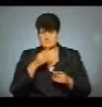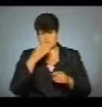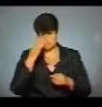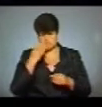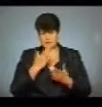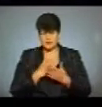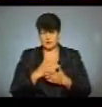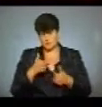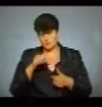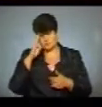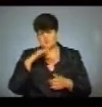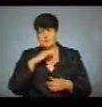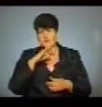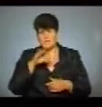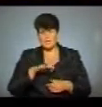хлопці, хватає дітей.